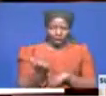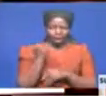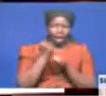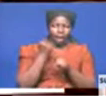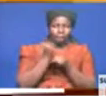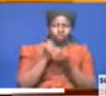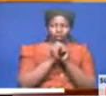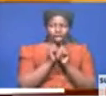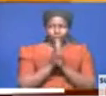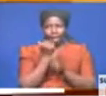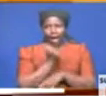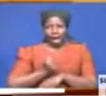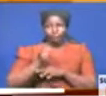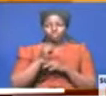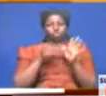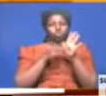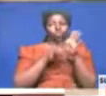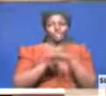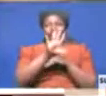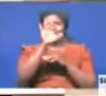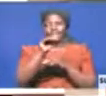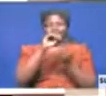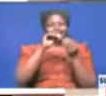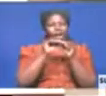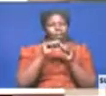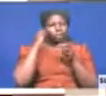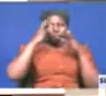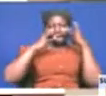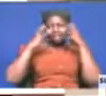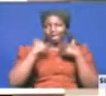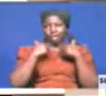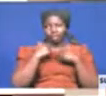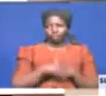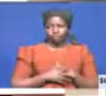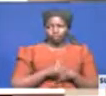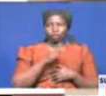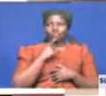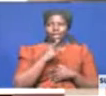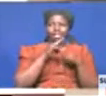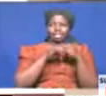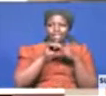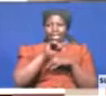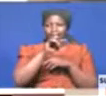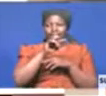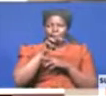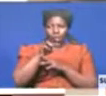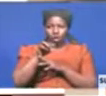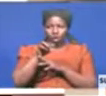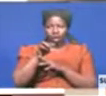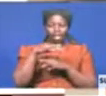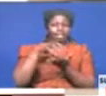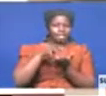barani Afrika inasikitisha. Kwa mujibu wa shirika la leba duniani, kati ya visa milioni 160 vya ajira kwa watoto duniani,